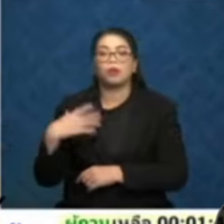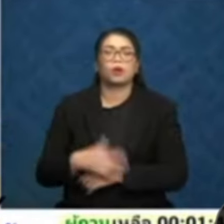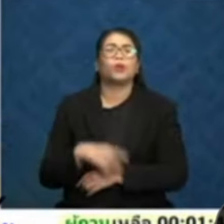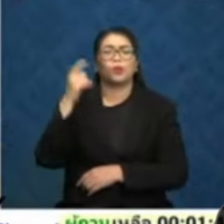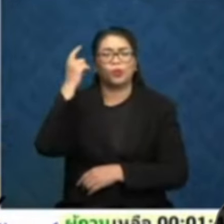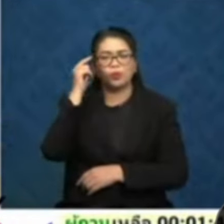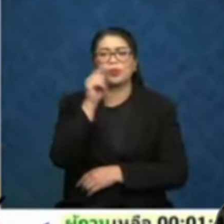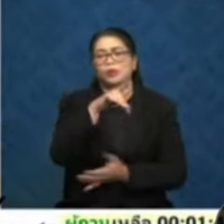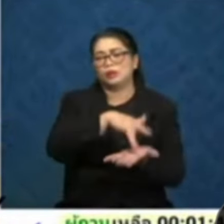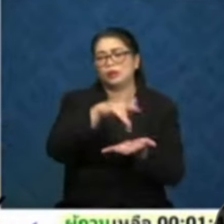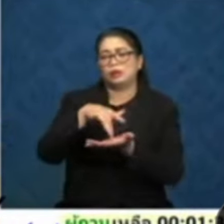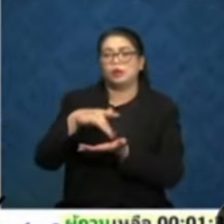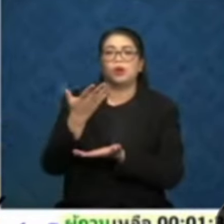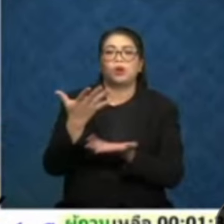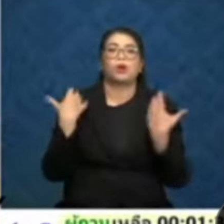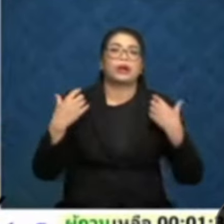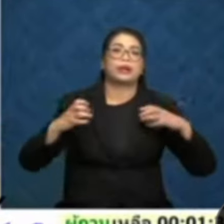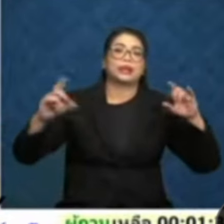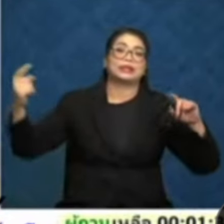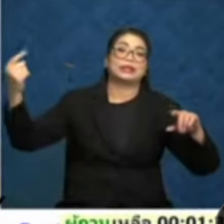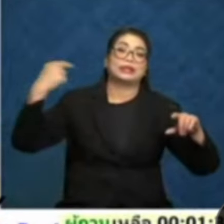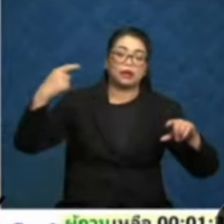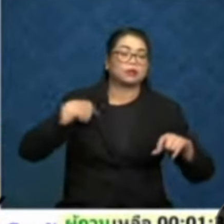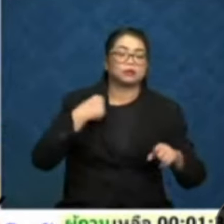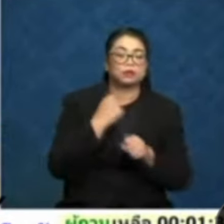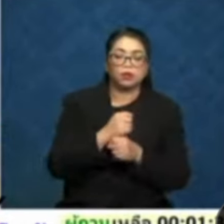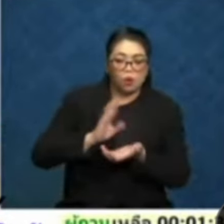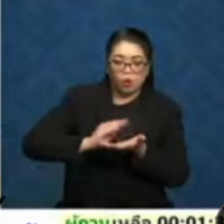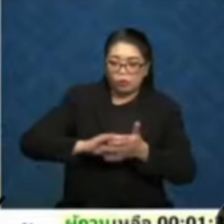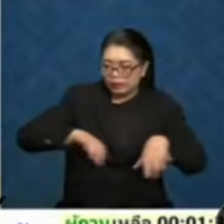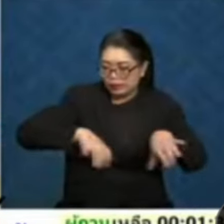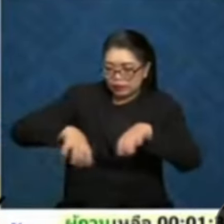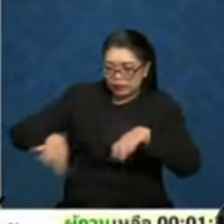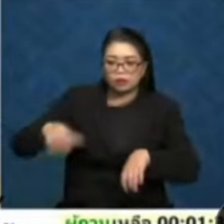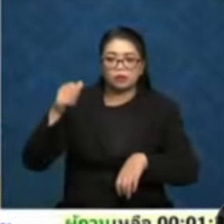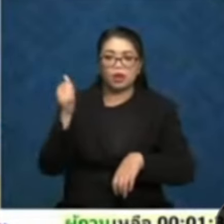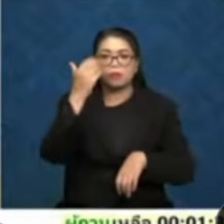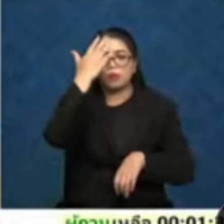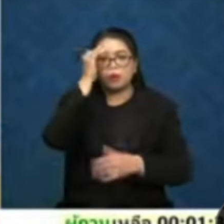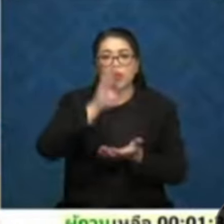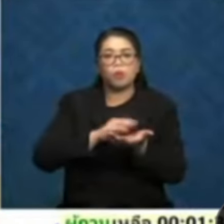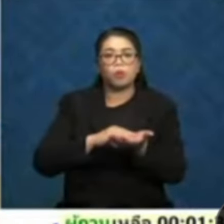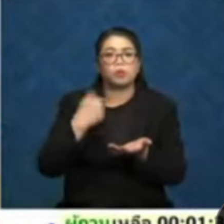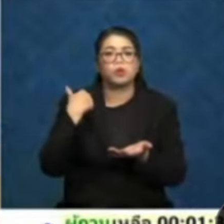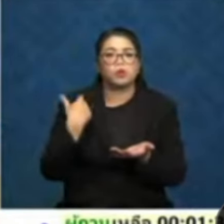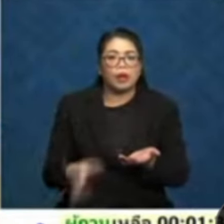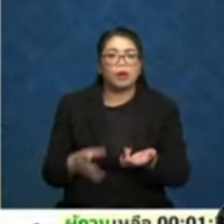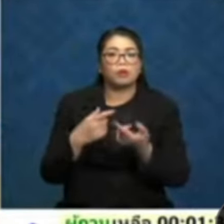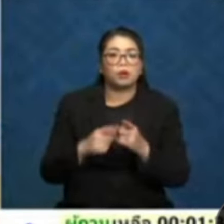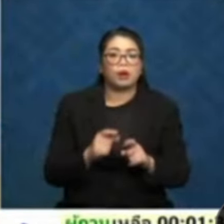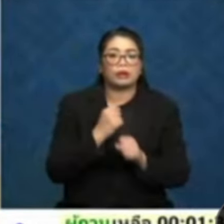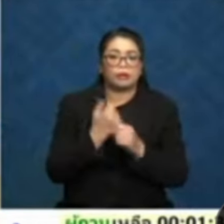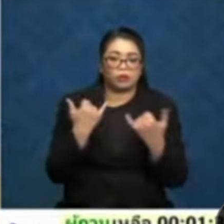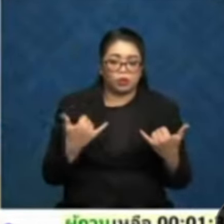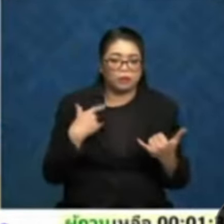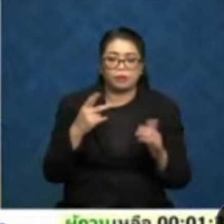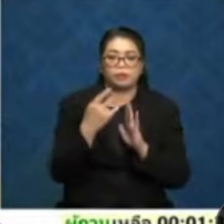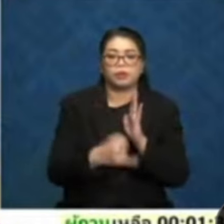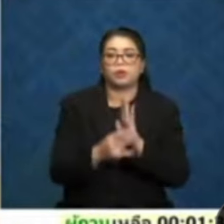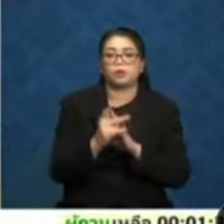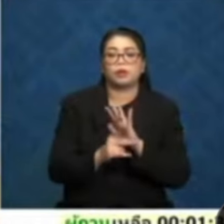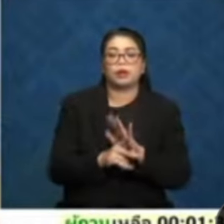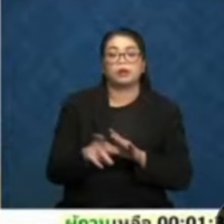ประธานเขาบอกว่ารอรัฐบาลสั่งการถ้ารัฐบาลสั่งการเขาสามารถดำเนินการได้อันนี้เป็นสิ่งที่อยากจะถามชัดๆครับอยากจะให้รัฐมนตรีตอบชัด